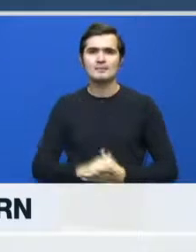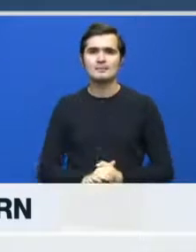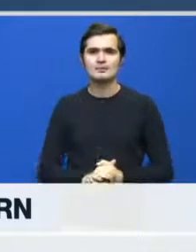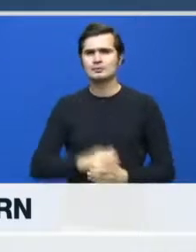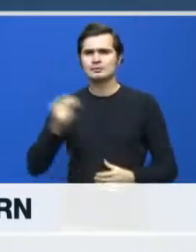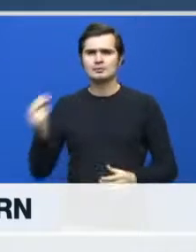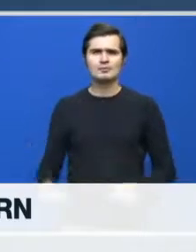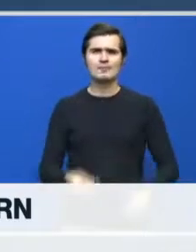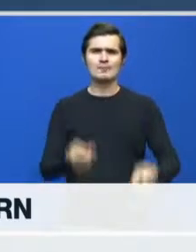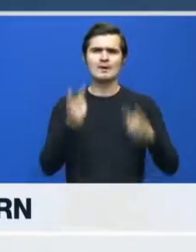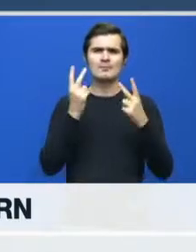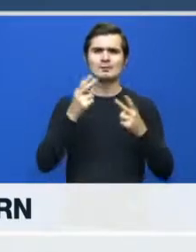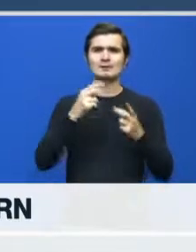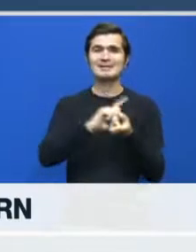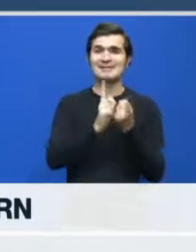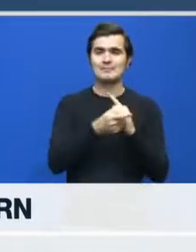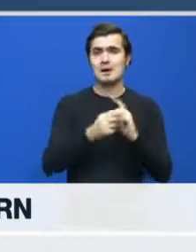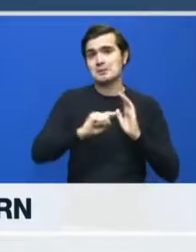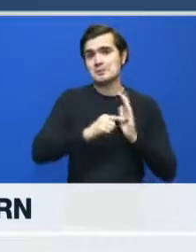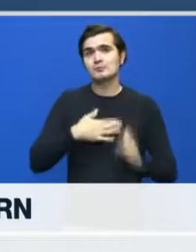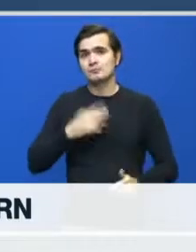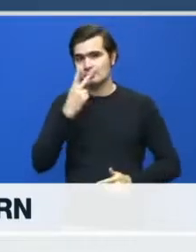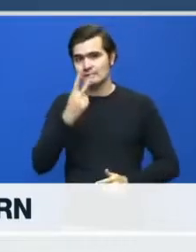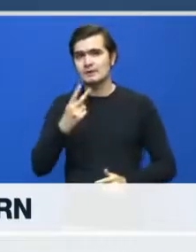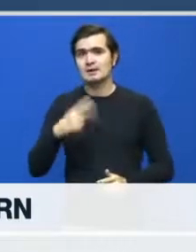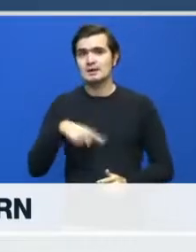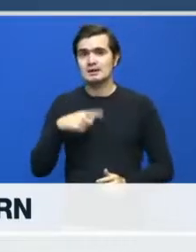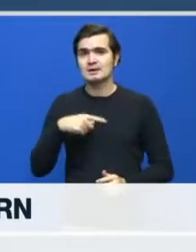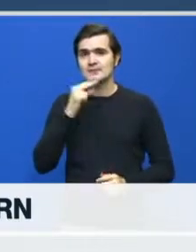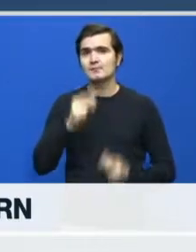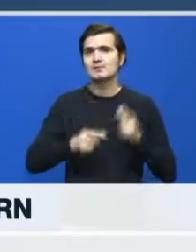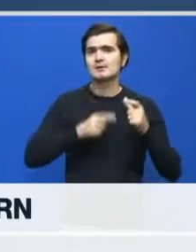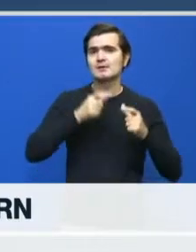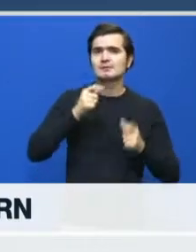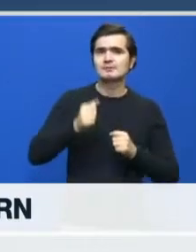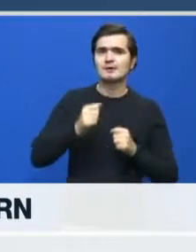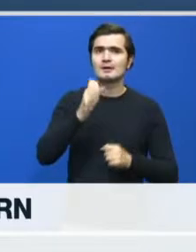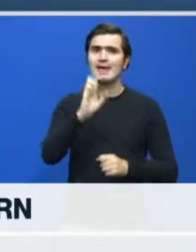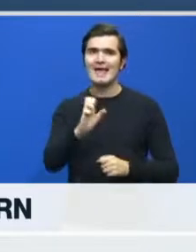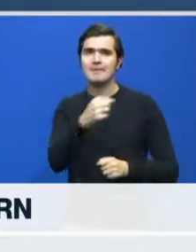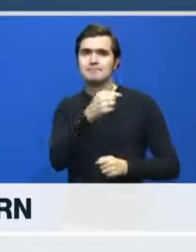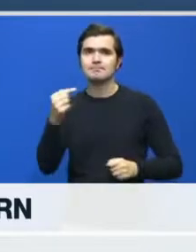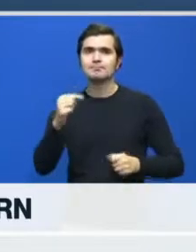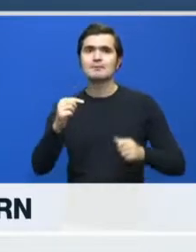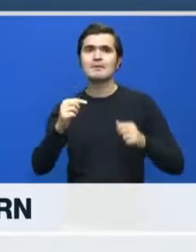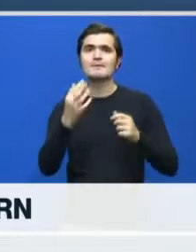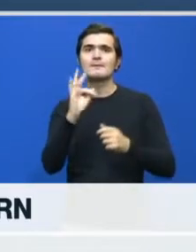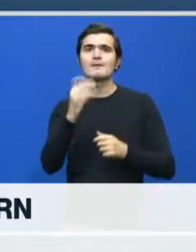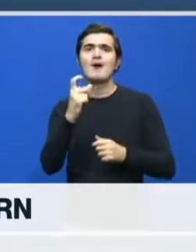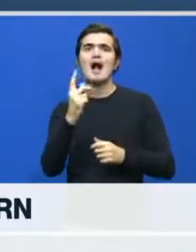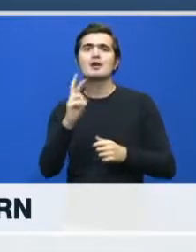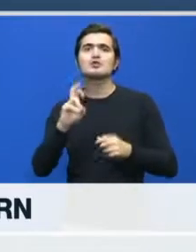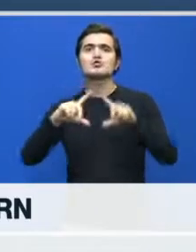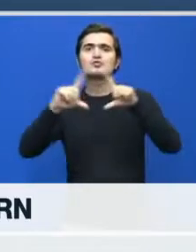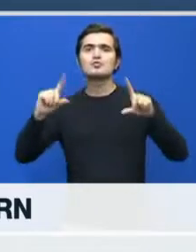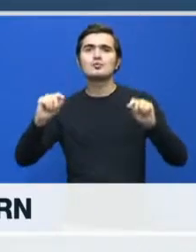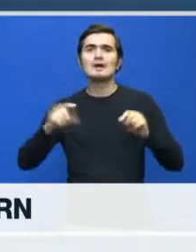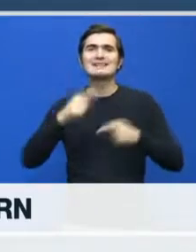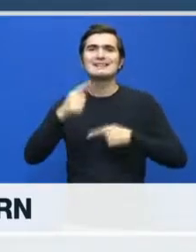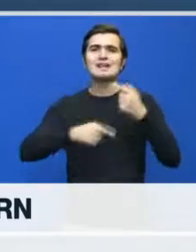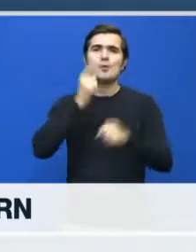Cea mai importantă modificare din punctul meu de vedere o reprezintă e-factura, sistemul obligatoriu de